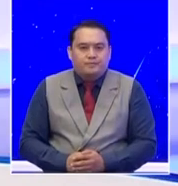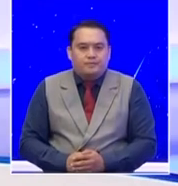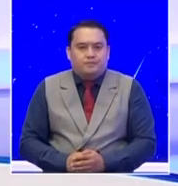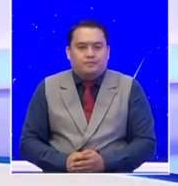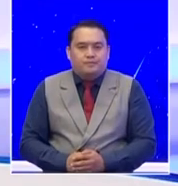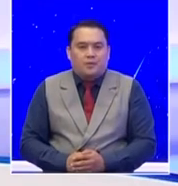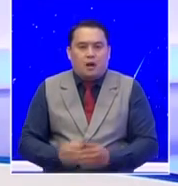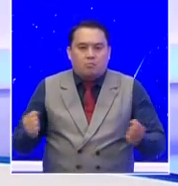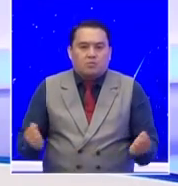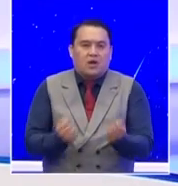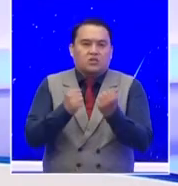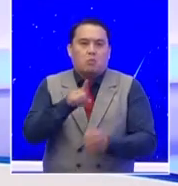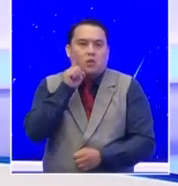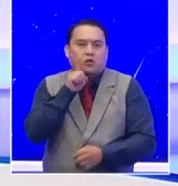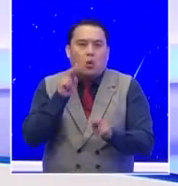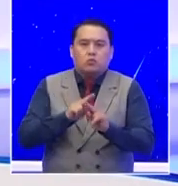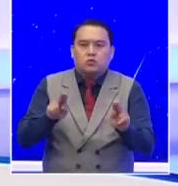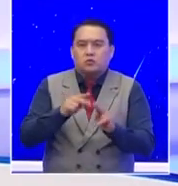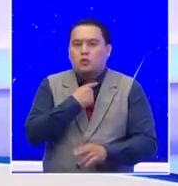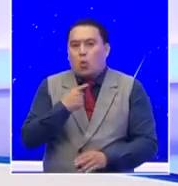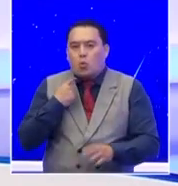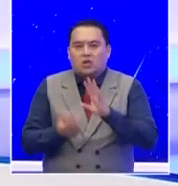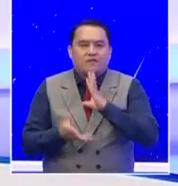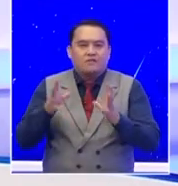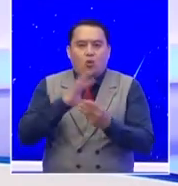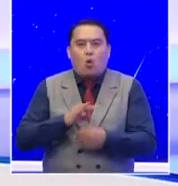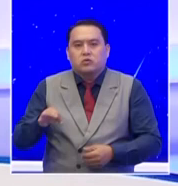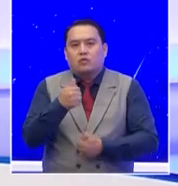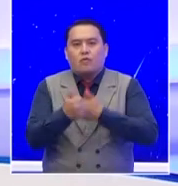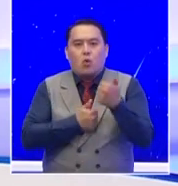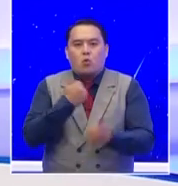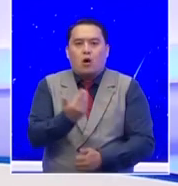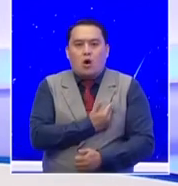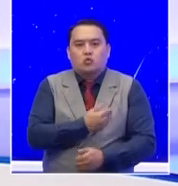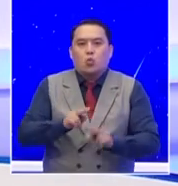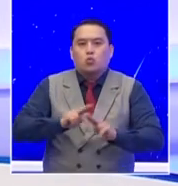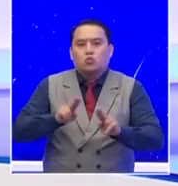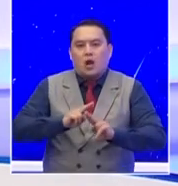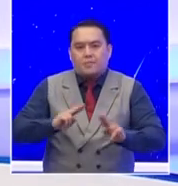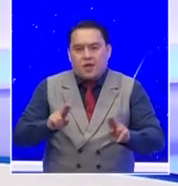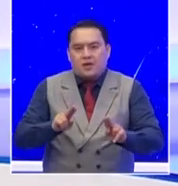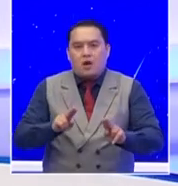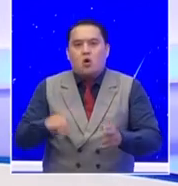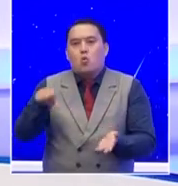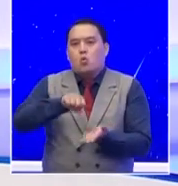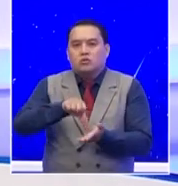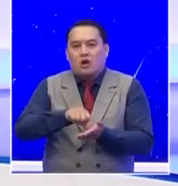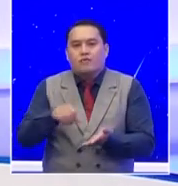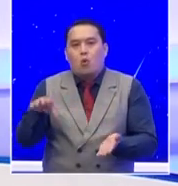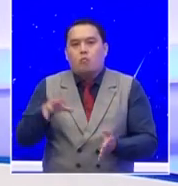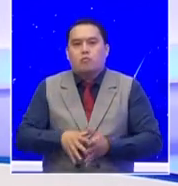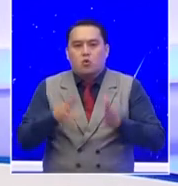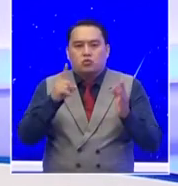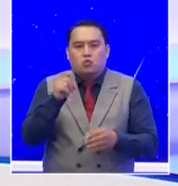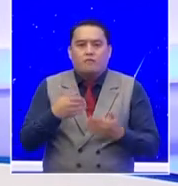поддержим молодых педагогов в талдыкоргане подвели итоги областного конкурса хочу стать учителем участие в нем приняли более